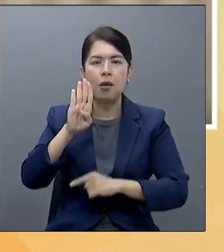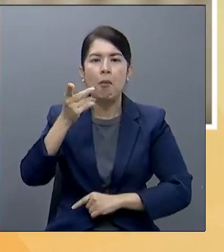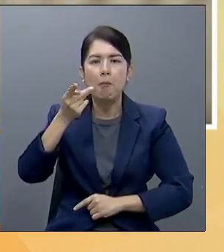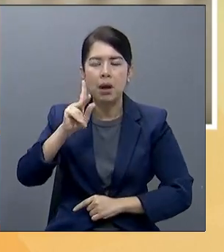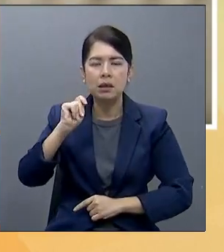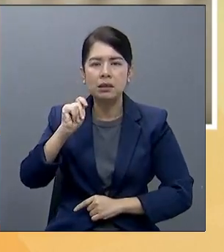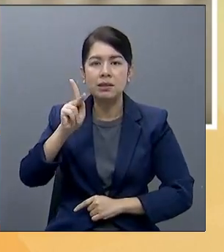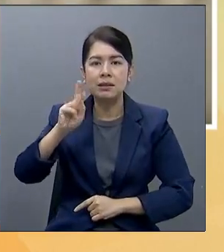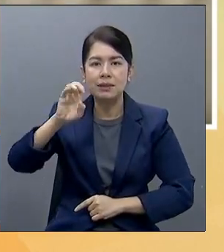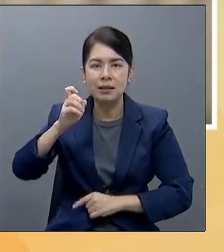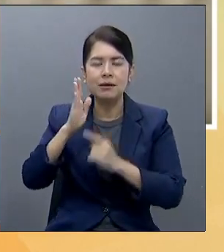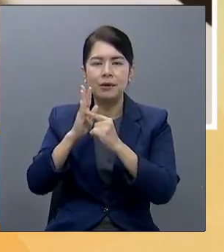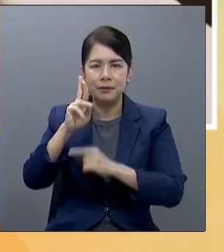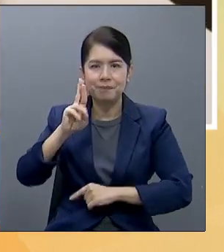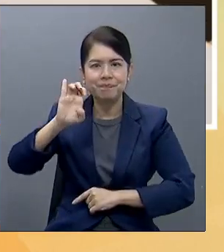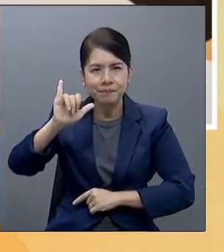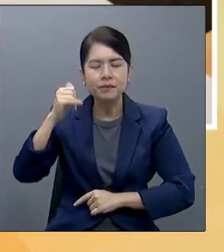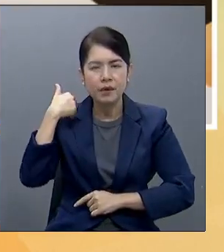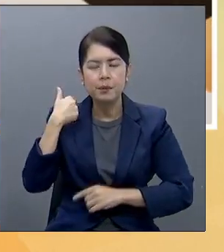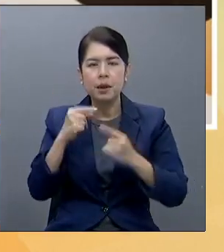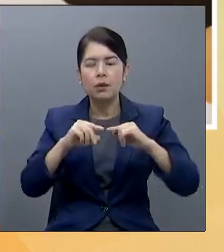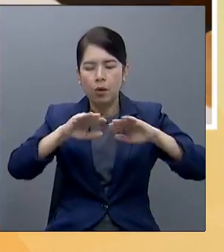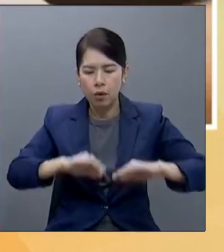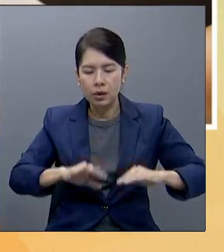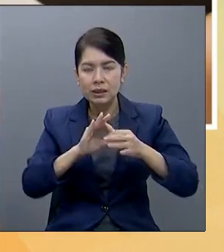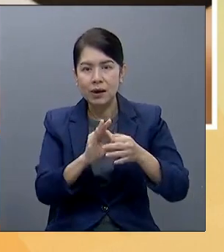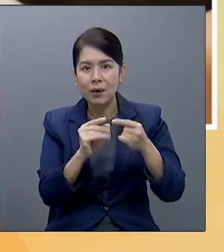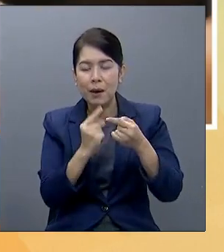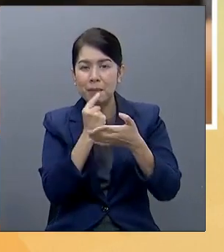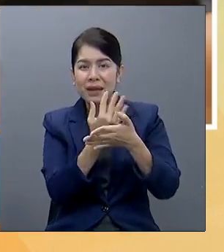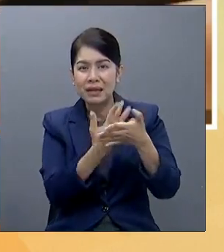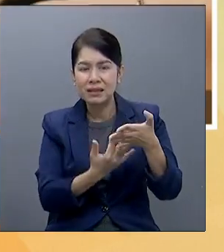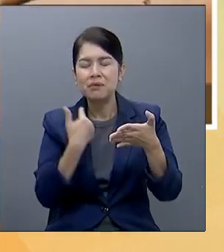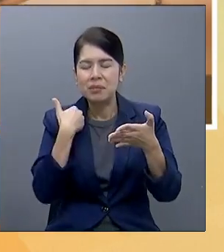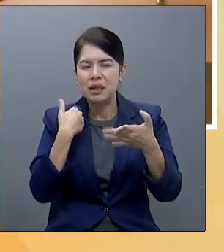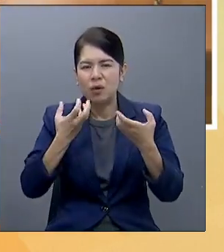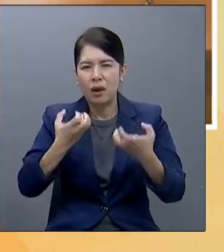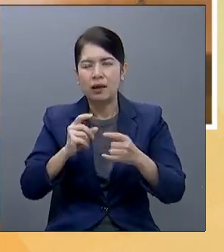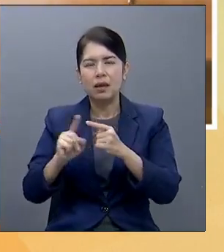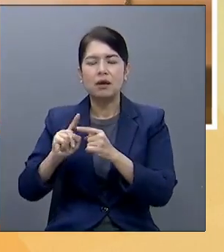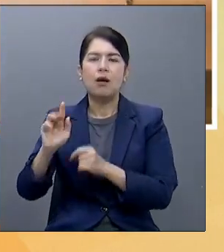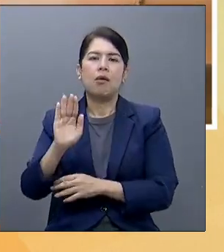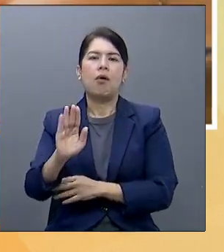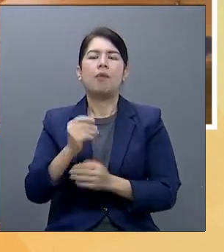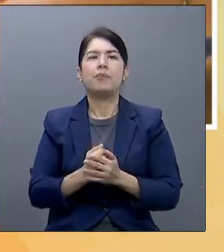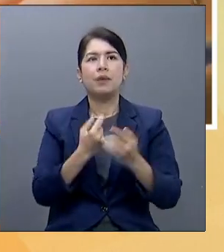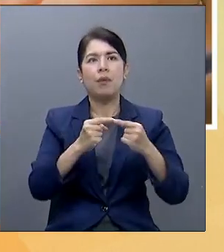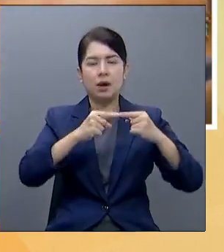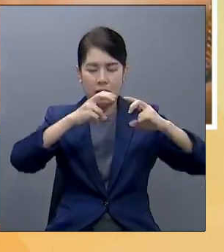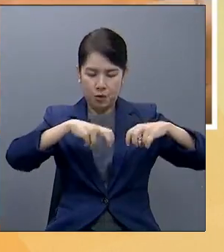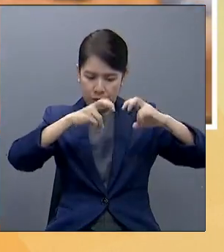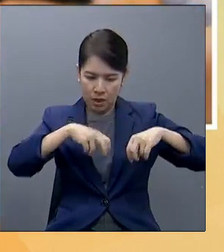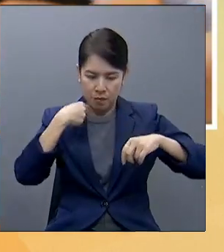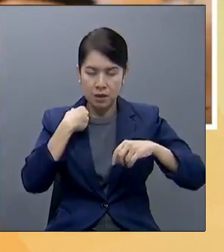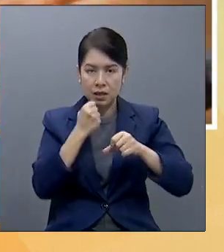แล้วก็ลดการแข็งตัวของเกล็ดเลือดนะครับแล้วก็ลดเรื่องของความดันโลหิตนะครับแต่ว่าอย่างไรก็ตามเนี่ยศึกษาส่วนใหญ่น่ะจะเป็นการศึกษาที่ทำในหนู